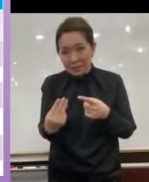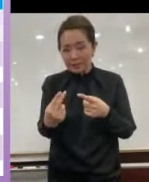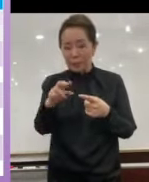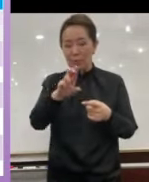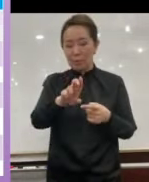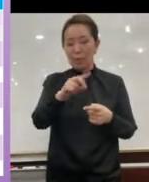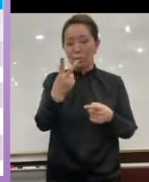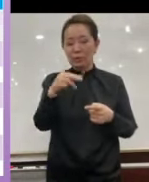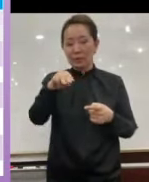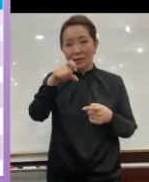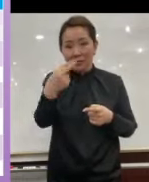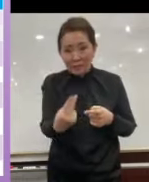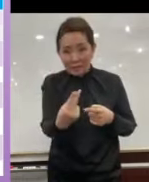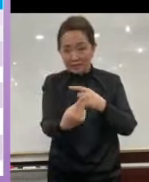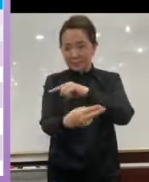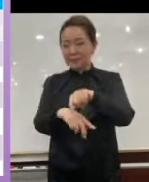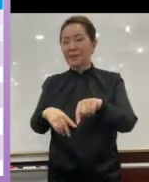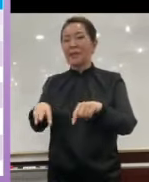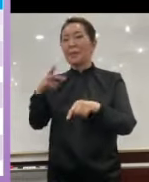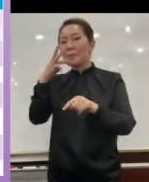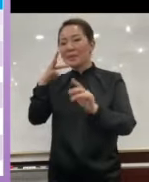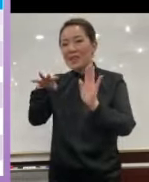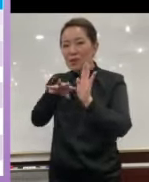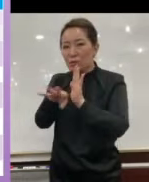их үүсвэрийг бий болгох.